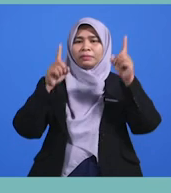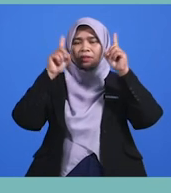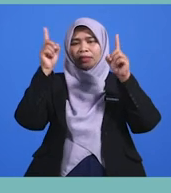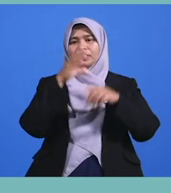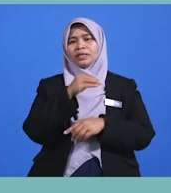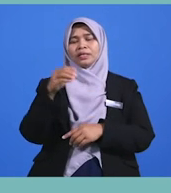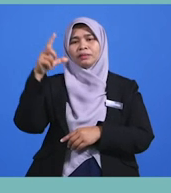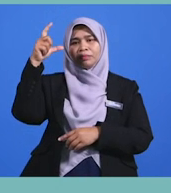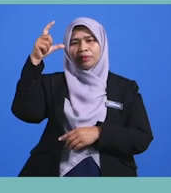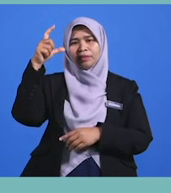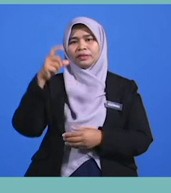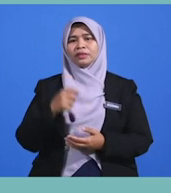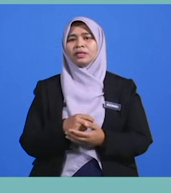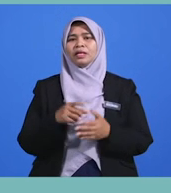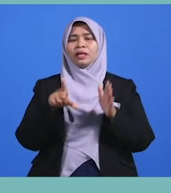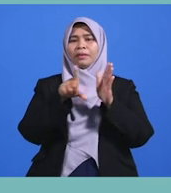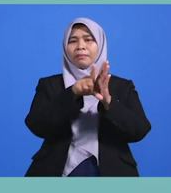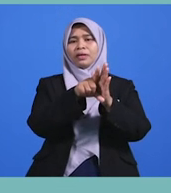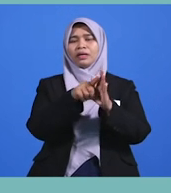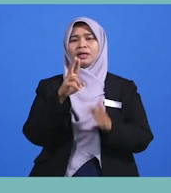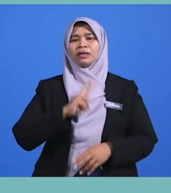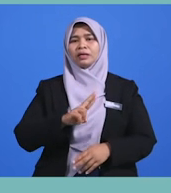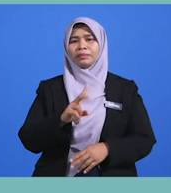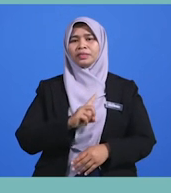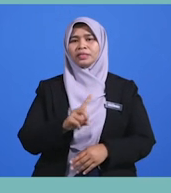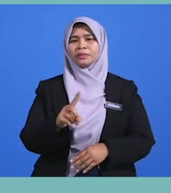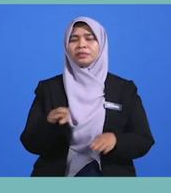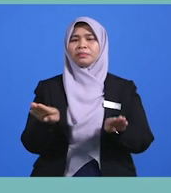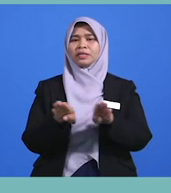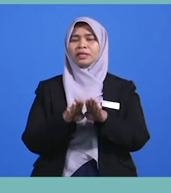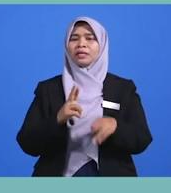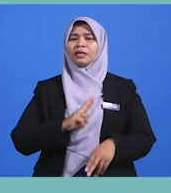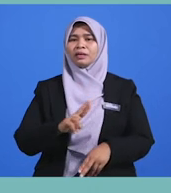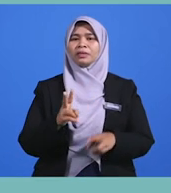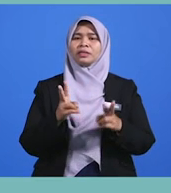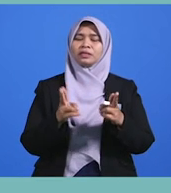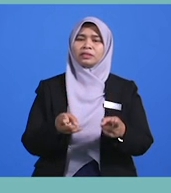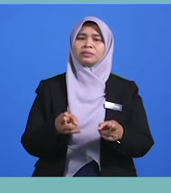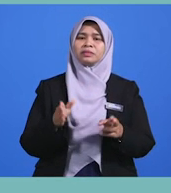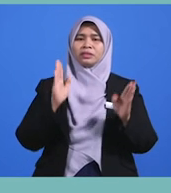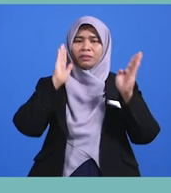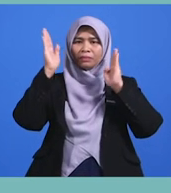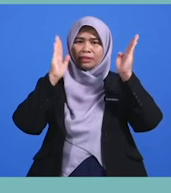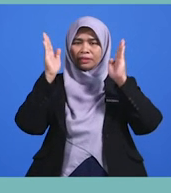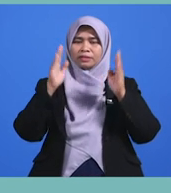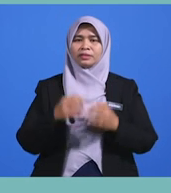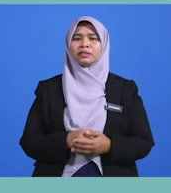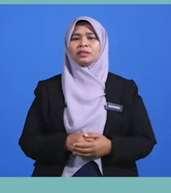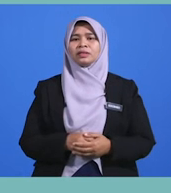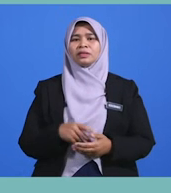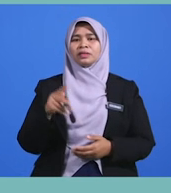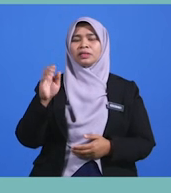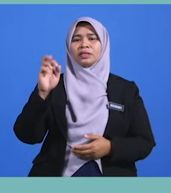bulan, iaitu bulan sabit, melambangkan agama Islam sebagai agama persekutuan. 5 bilah keris